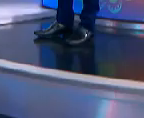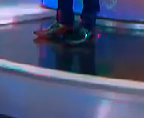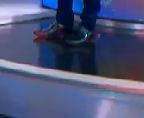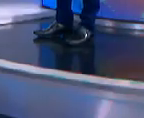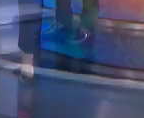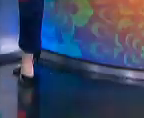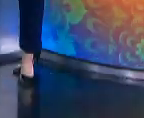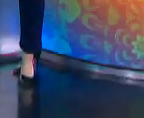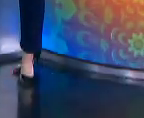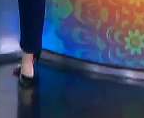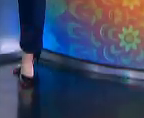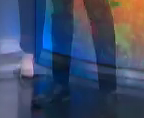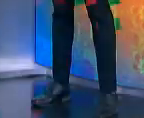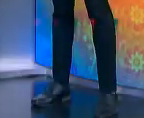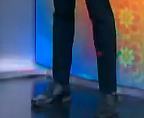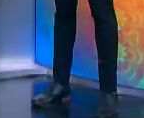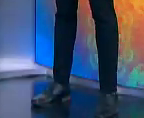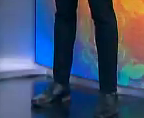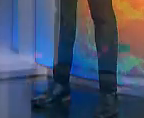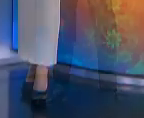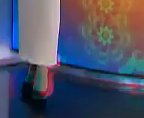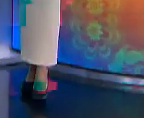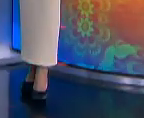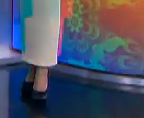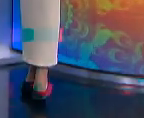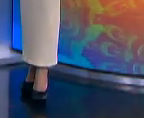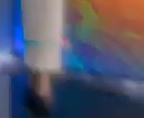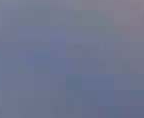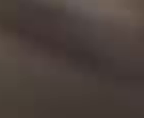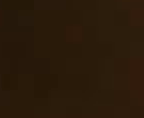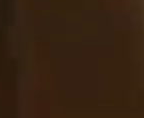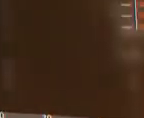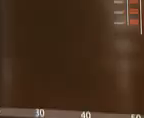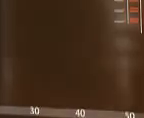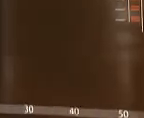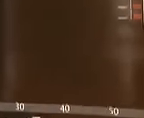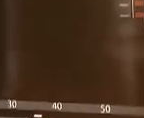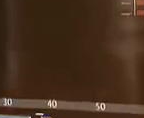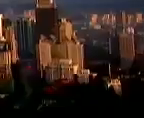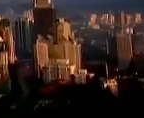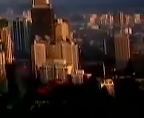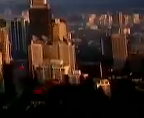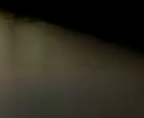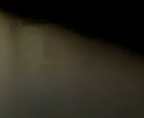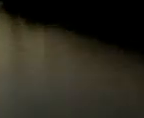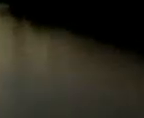perkembangan semasa di segenap pelusok negara liputan menyeluruh dari